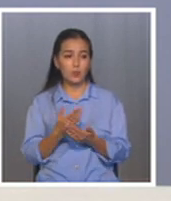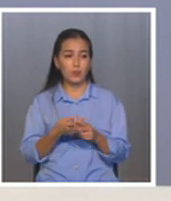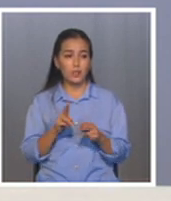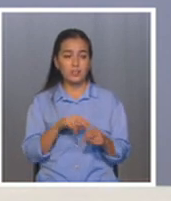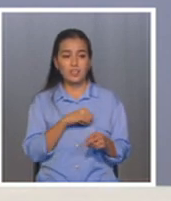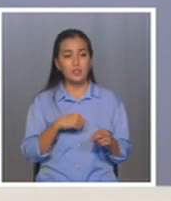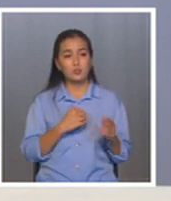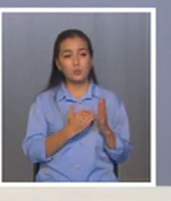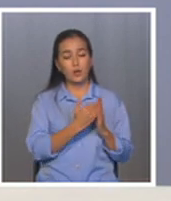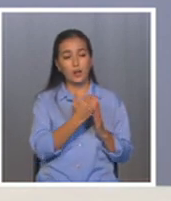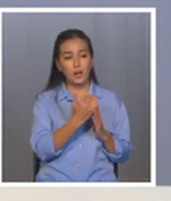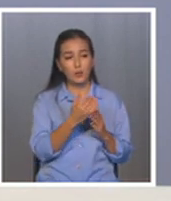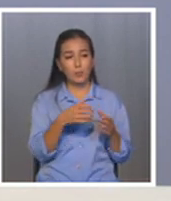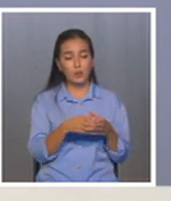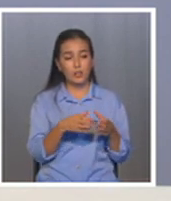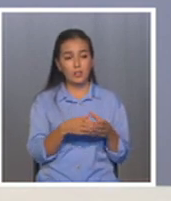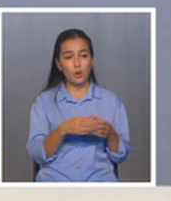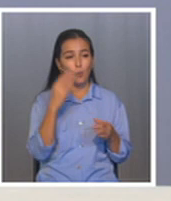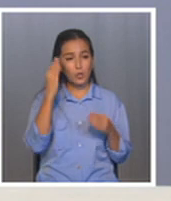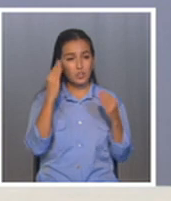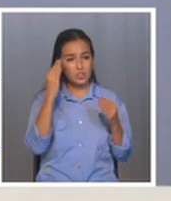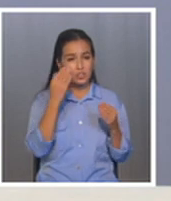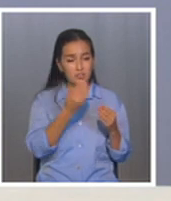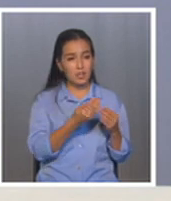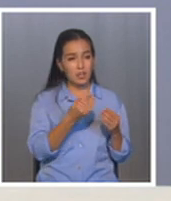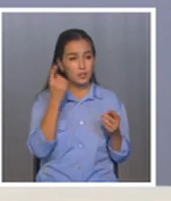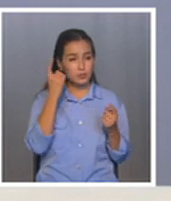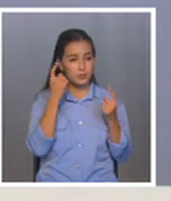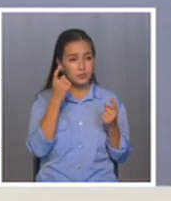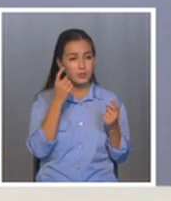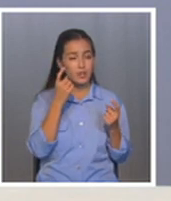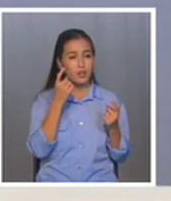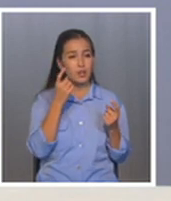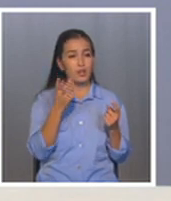жоғарғы бөлігінде ойшылдар, одан кейін